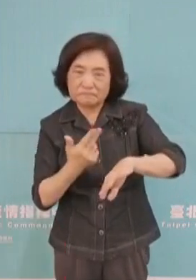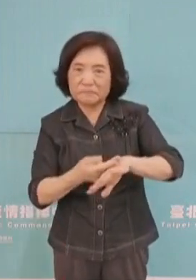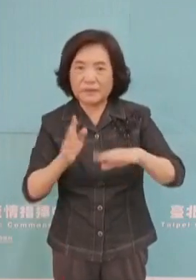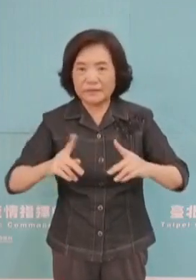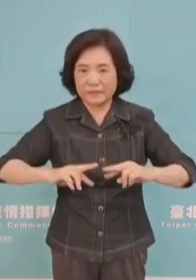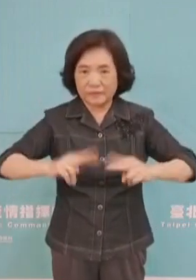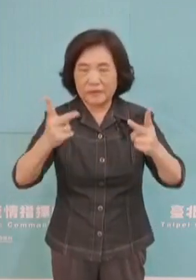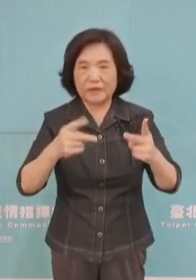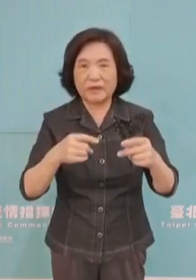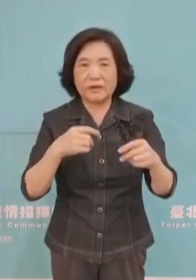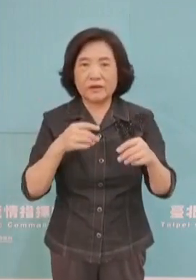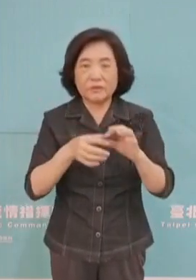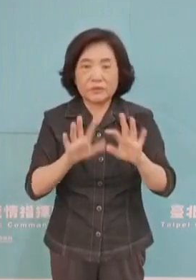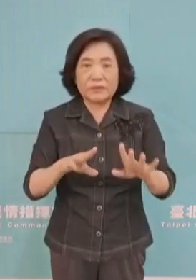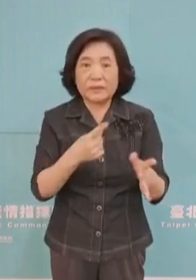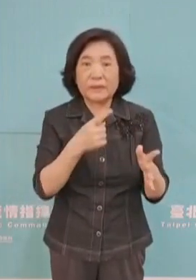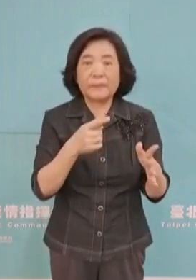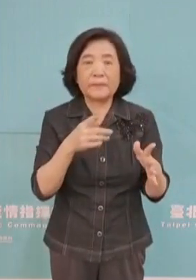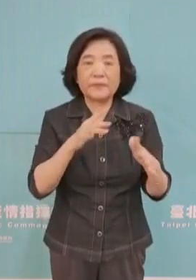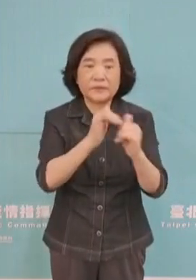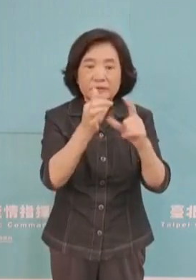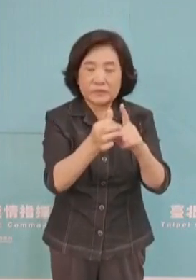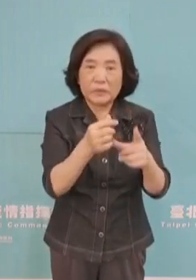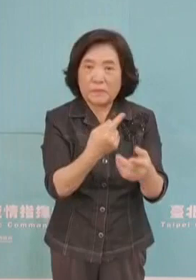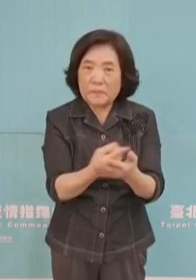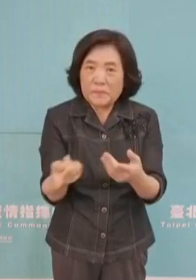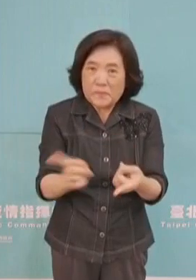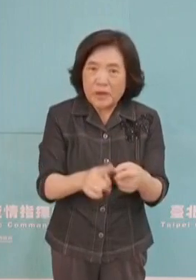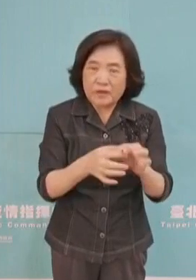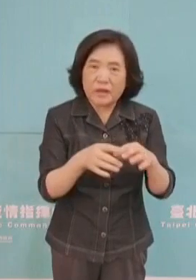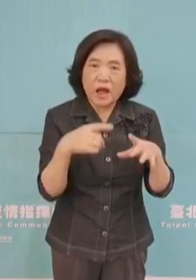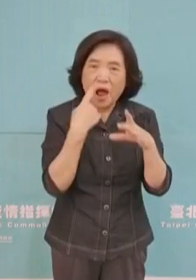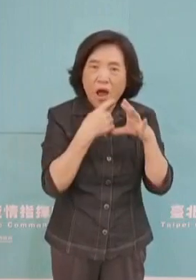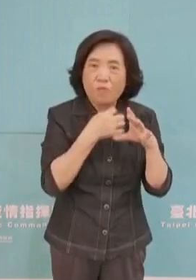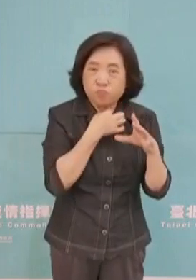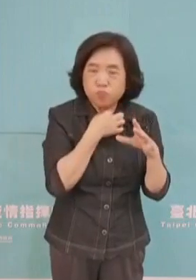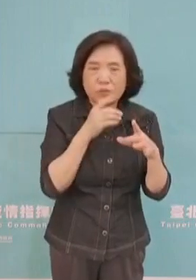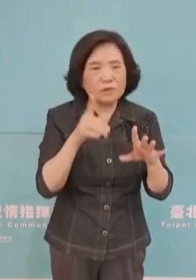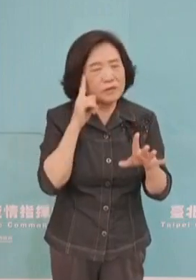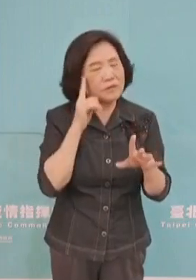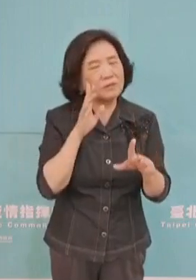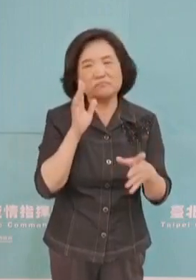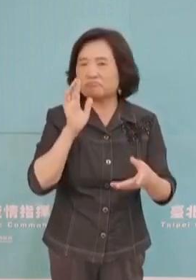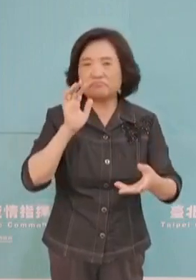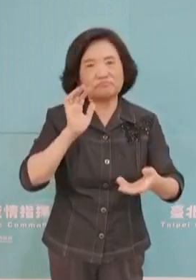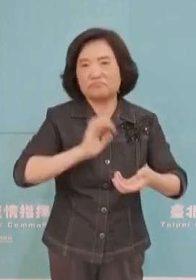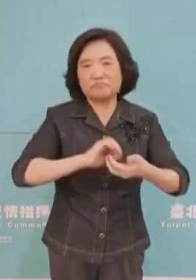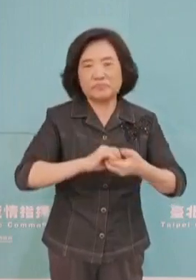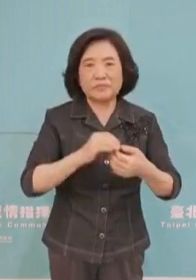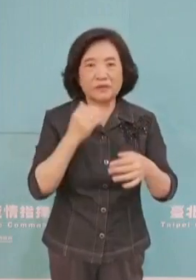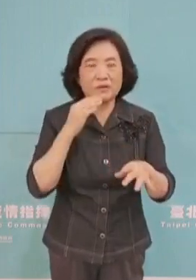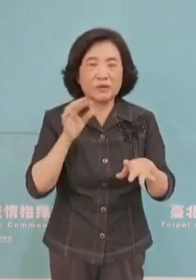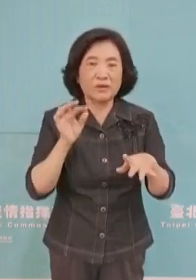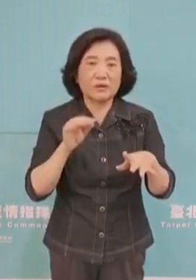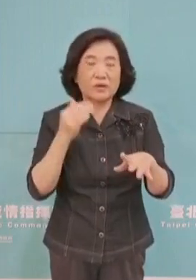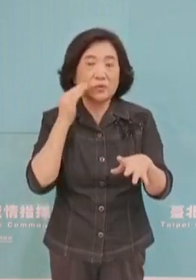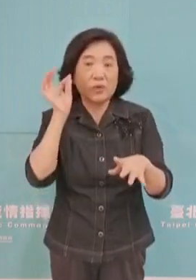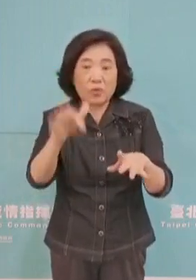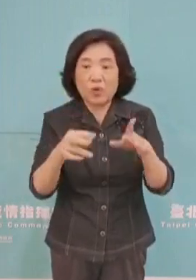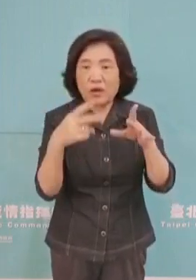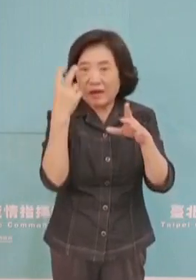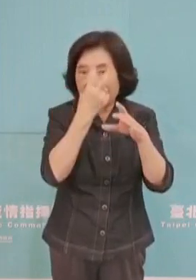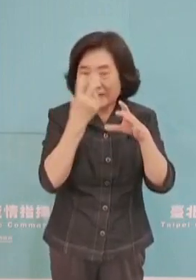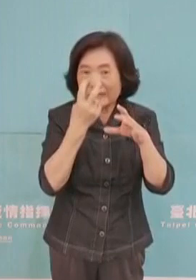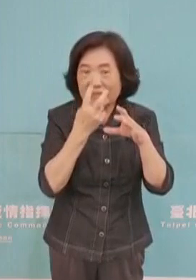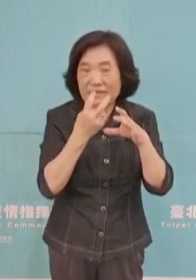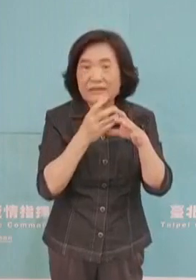所以这种普筛的，一般来讲社区普筛大概也不太切实际，因为这个当那个快筛阳性已经降到1%的